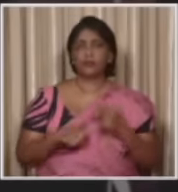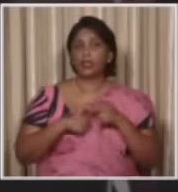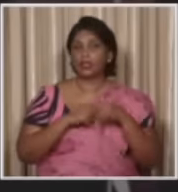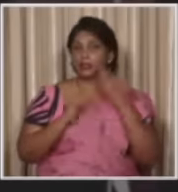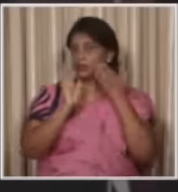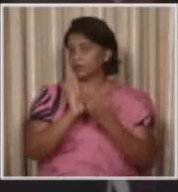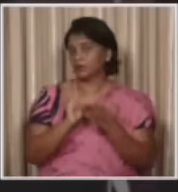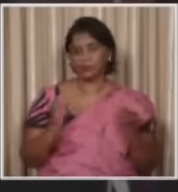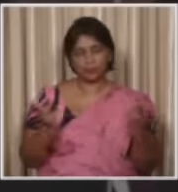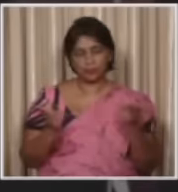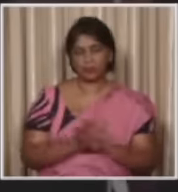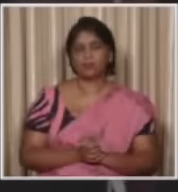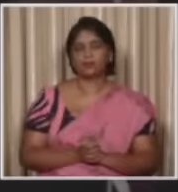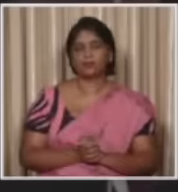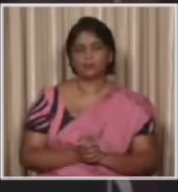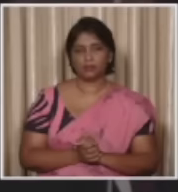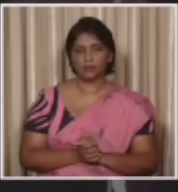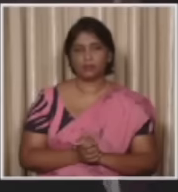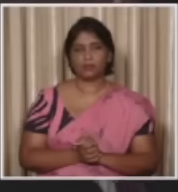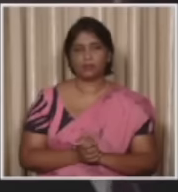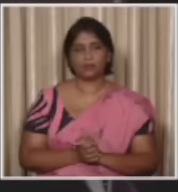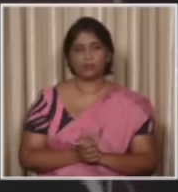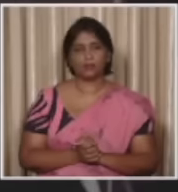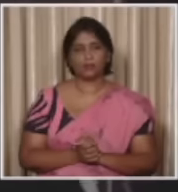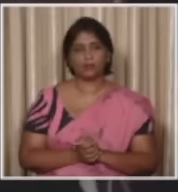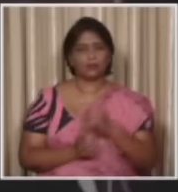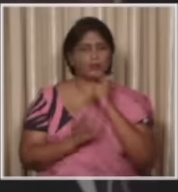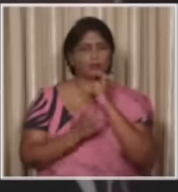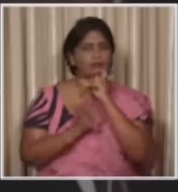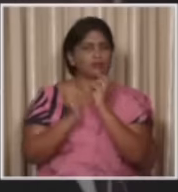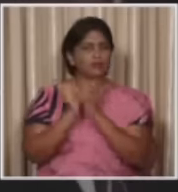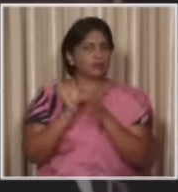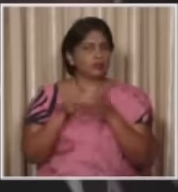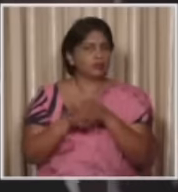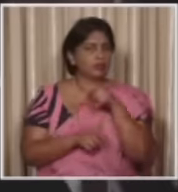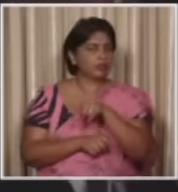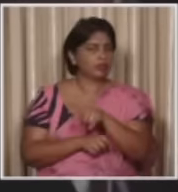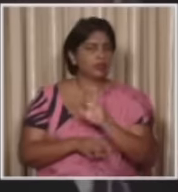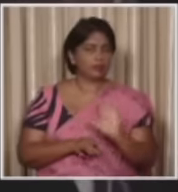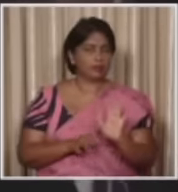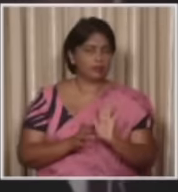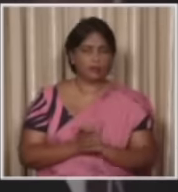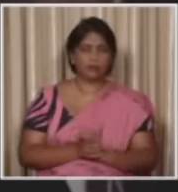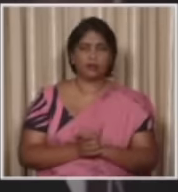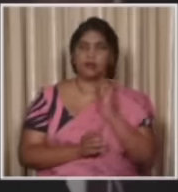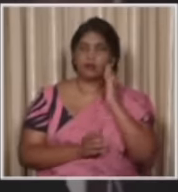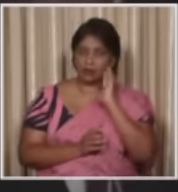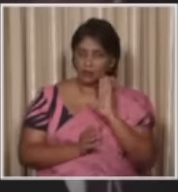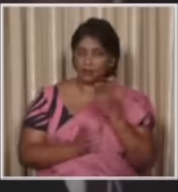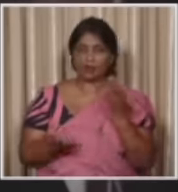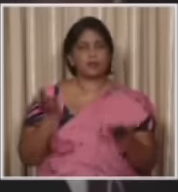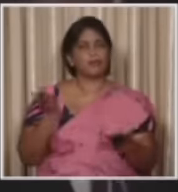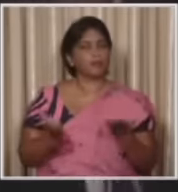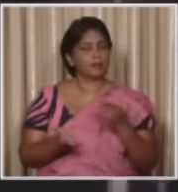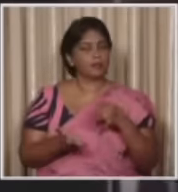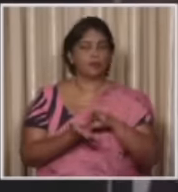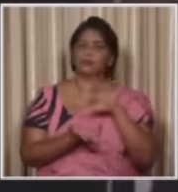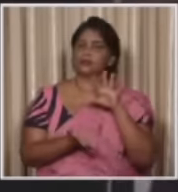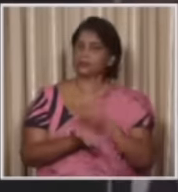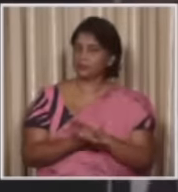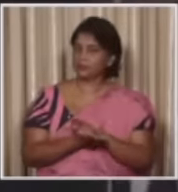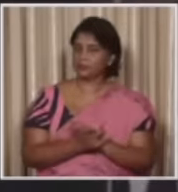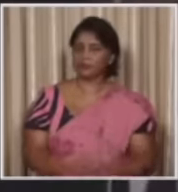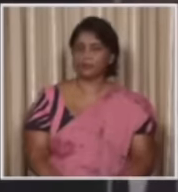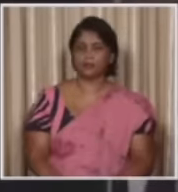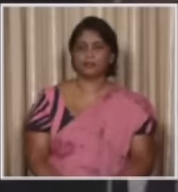දැක්කුවේ නැහැ. දැන් මේකට නෙමෙයි ව්‍යවස්ථාදායක සභාව පත් කළ තියෙන්නේ. ස්වාධීනව අපක්ෂපාතීව තීන්දුවක් ගන්න ඕනේ